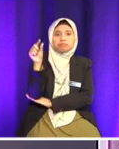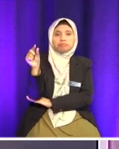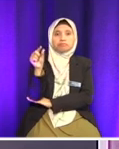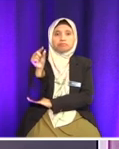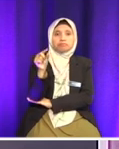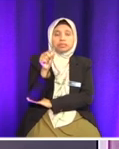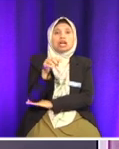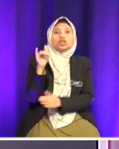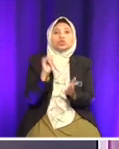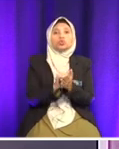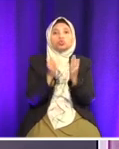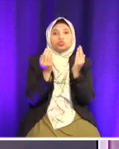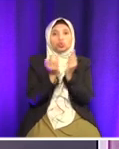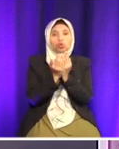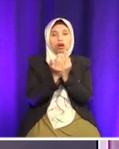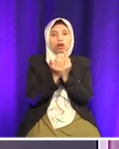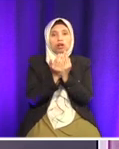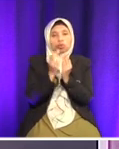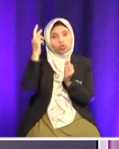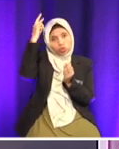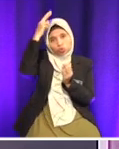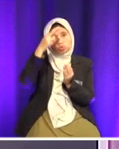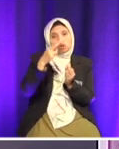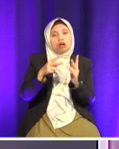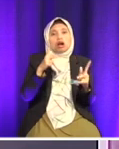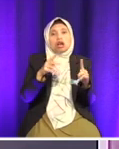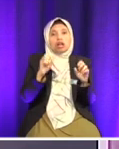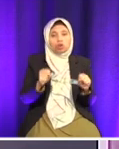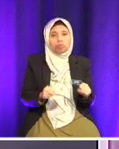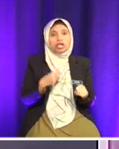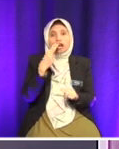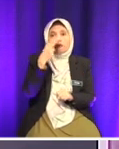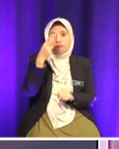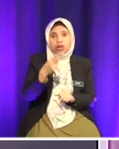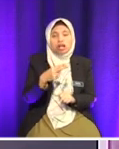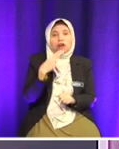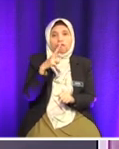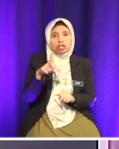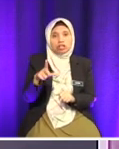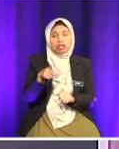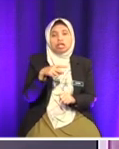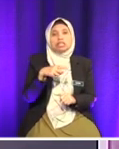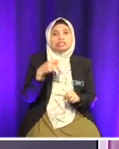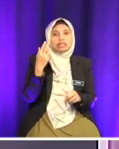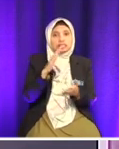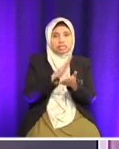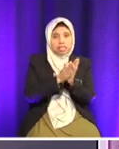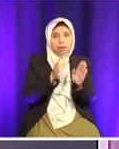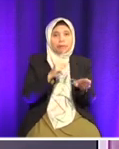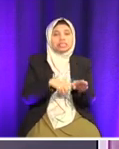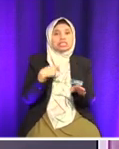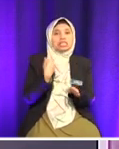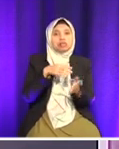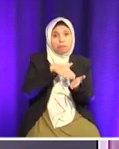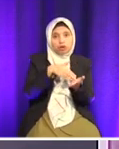doa Nabi Shallallahu Alaihi Wasallam Kalau boleh hafal doanya hafalan supaya nanti kita bangun itu kita laksanakan